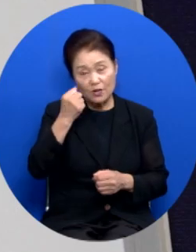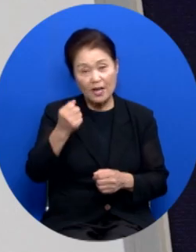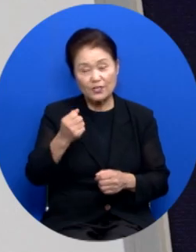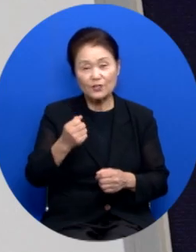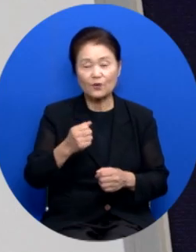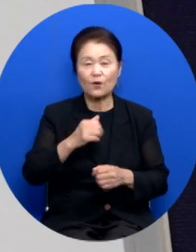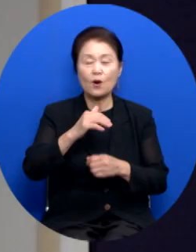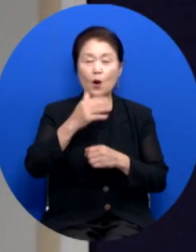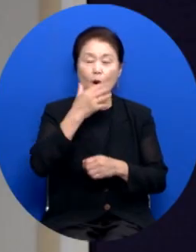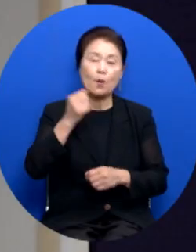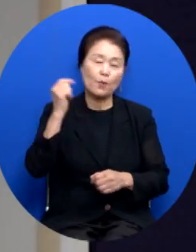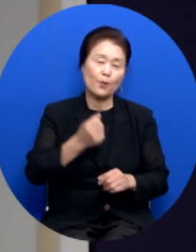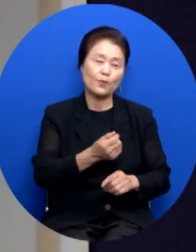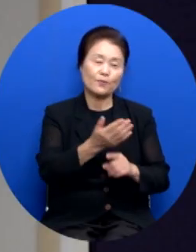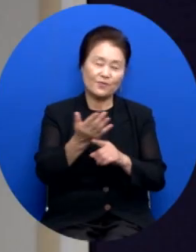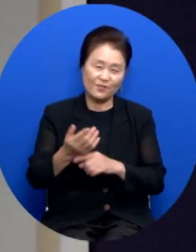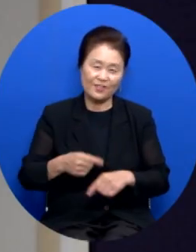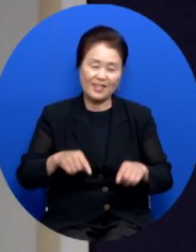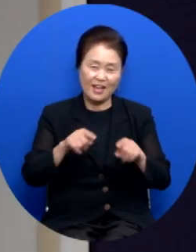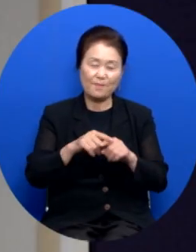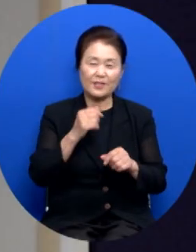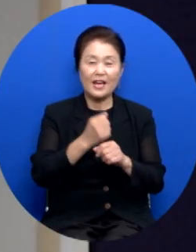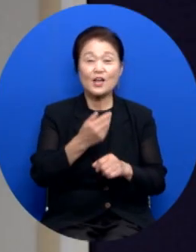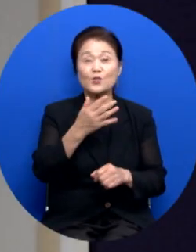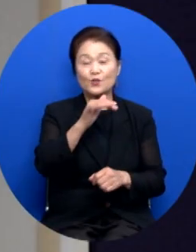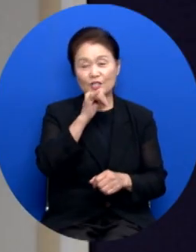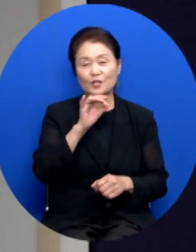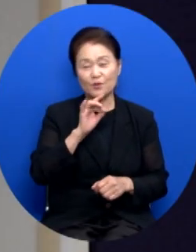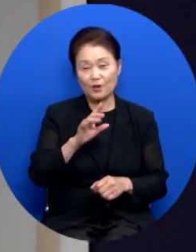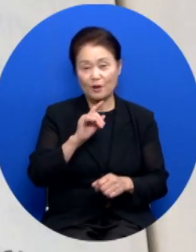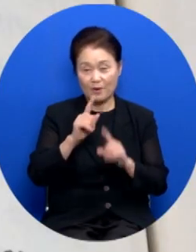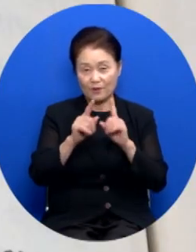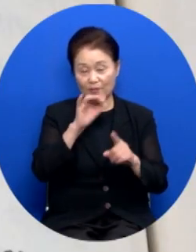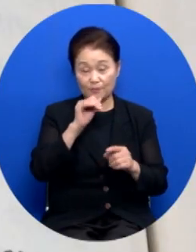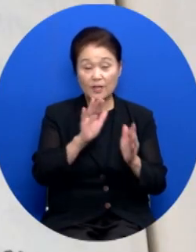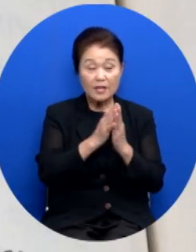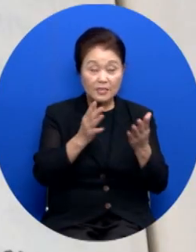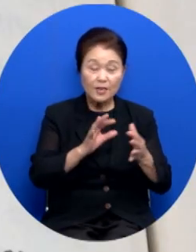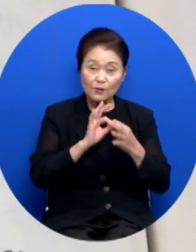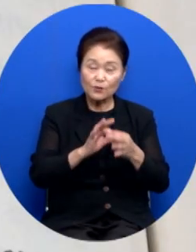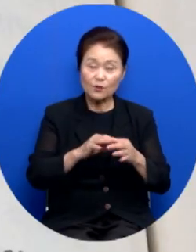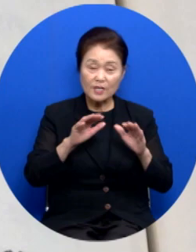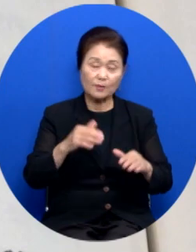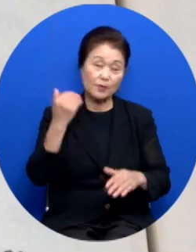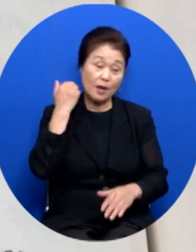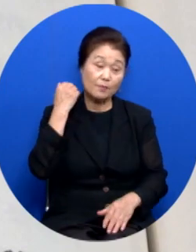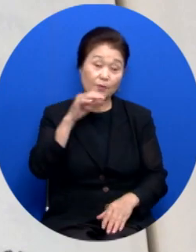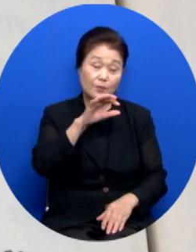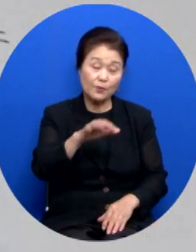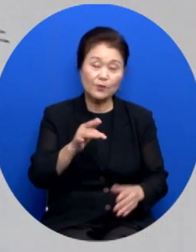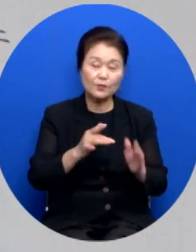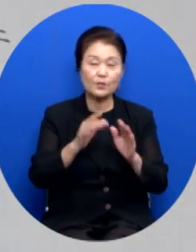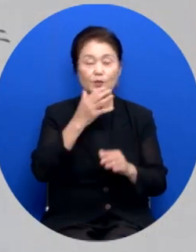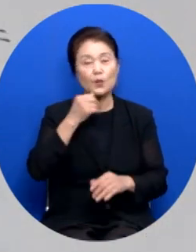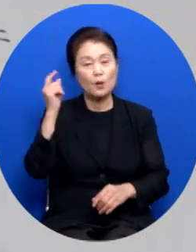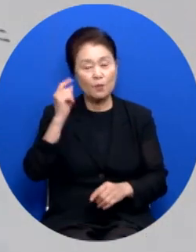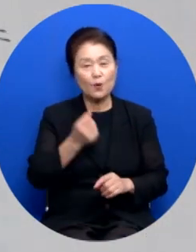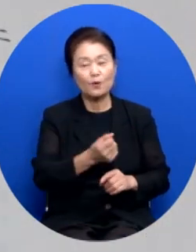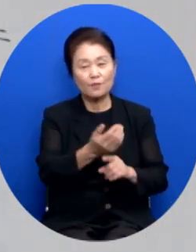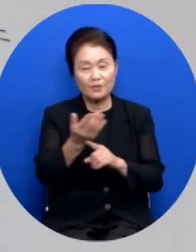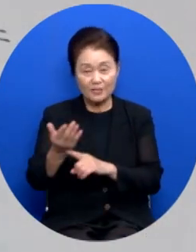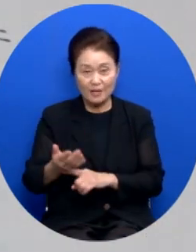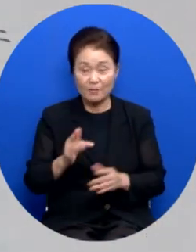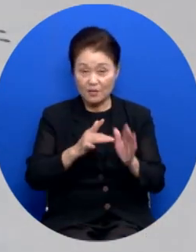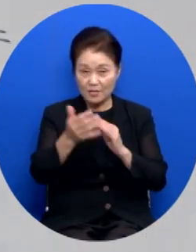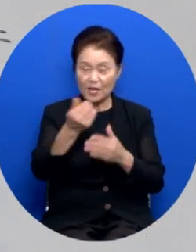뿐이라고 고백하며 책을 통해 지금도 보이지 않는 곳에서 복음을 전하는 예수의 제자를 목격하길